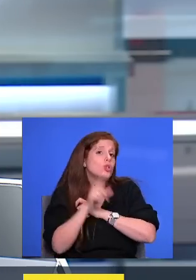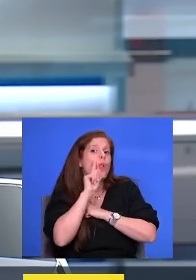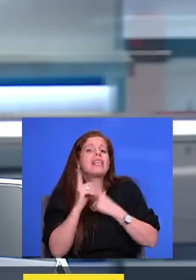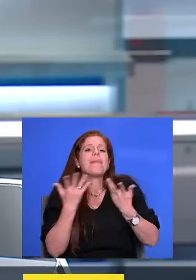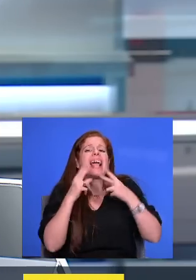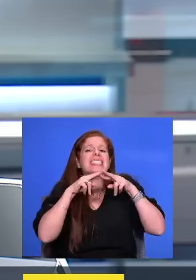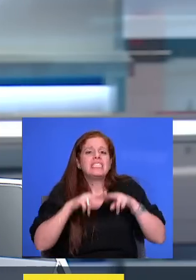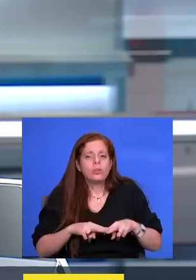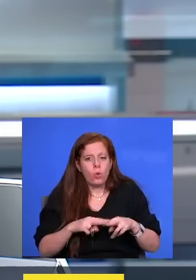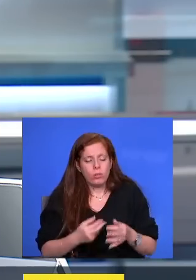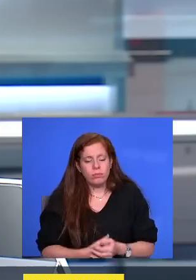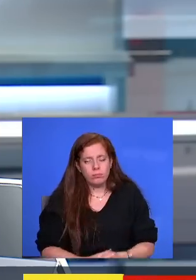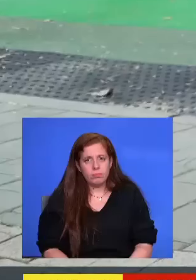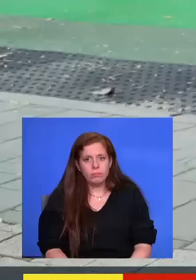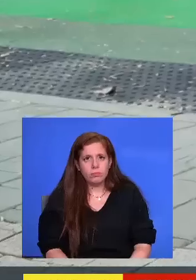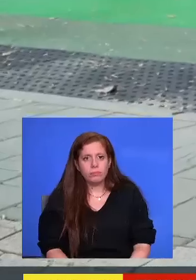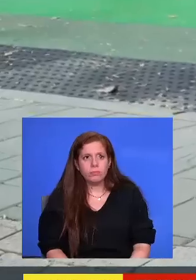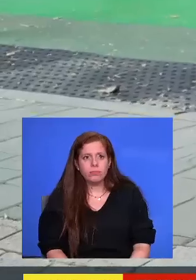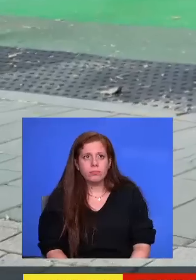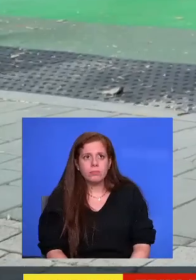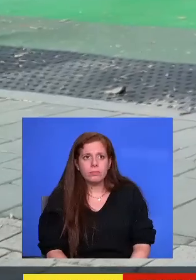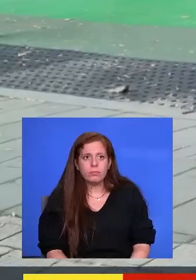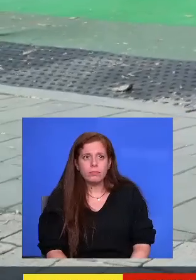בגל ההתייקרויות הזה.